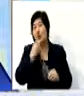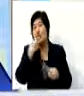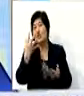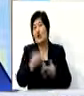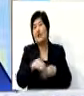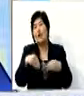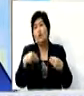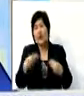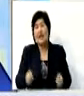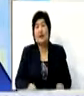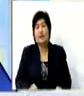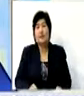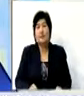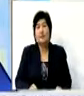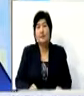береді.